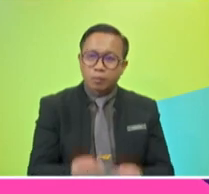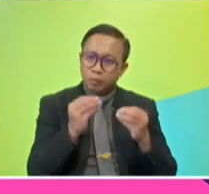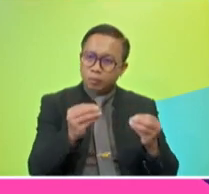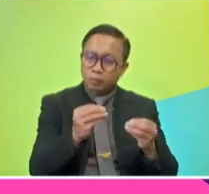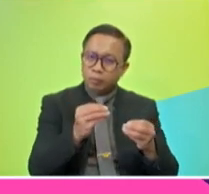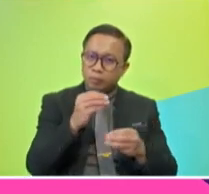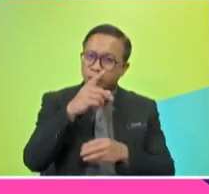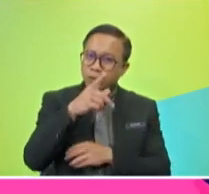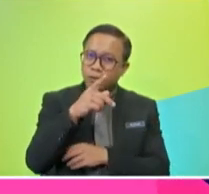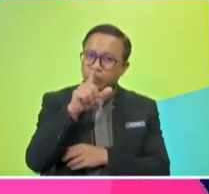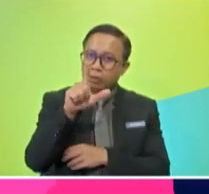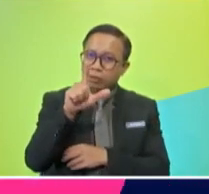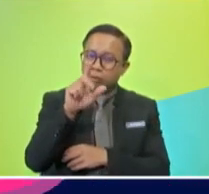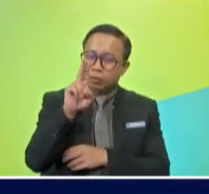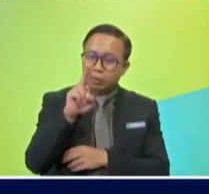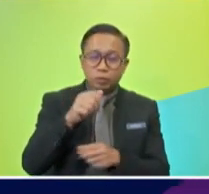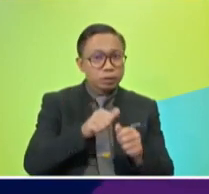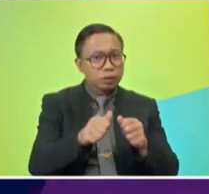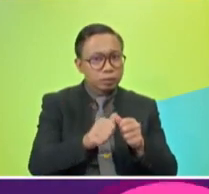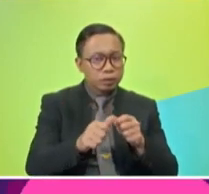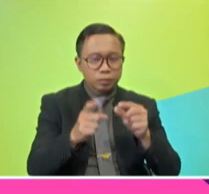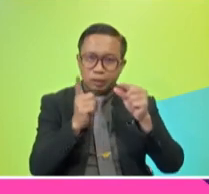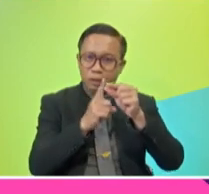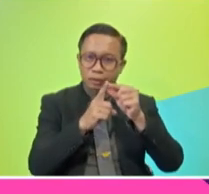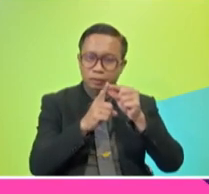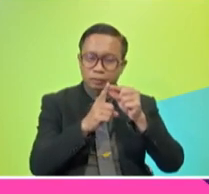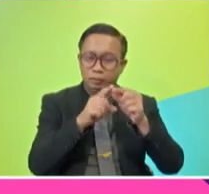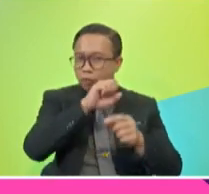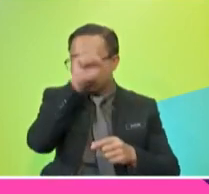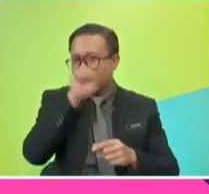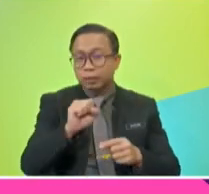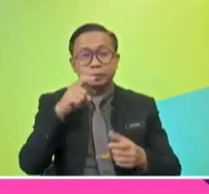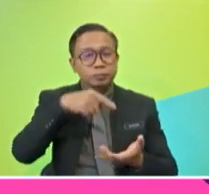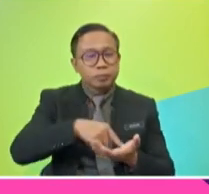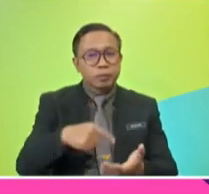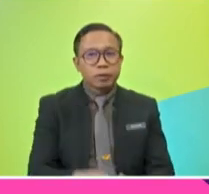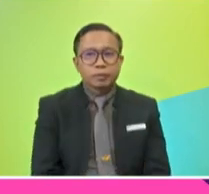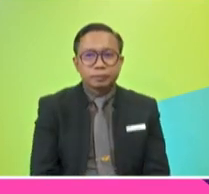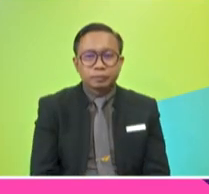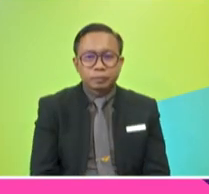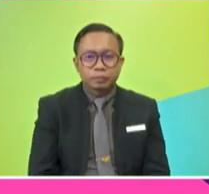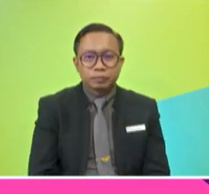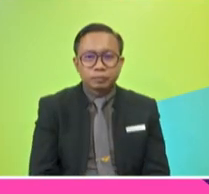atau pembayang bagi setiap Soalnya ini oke